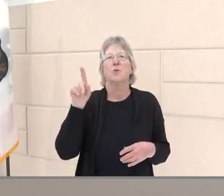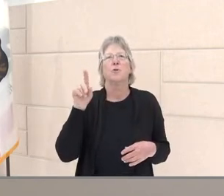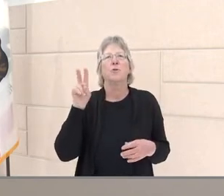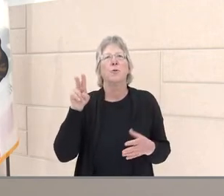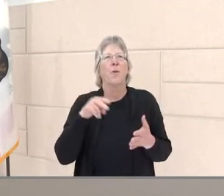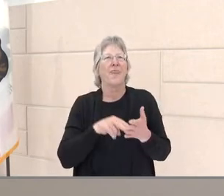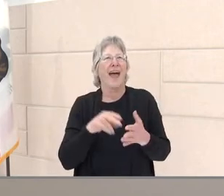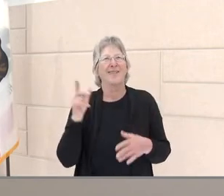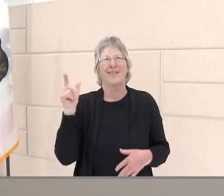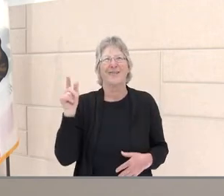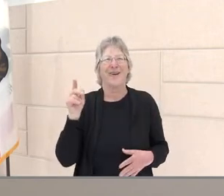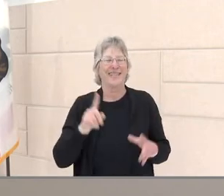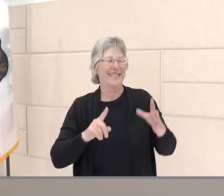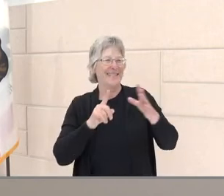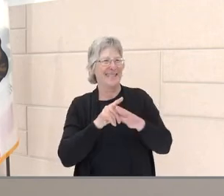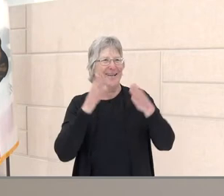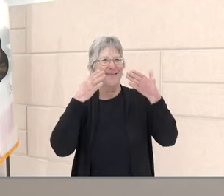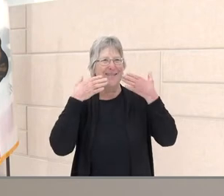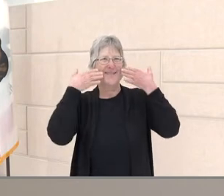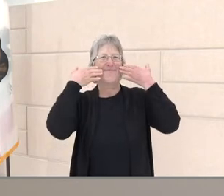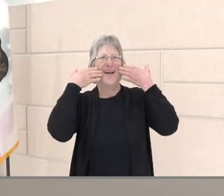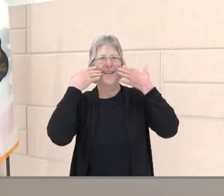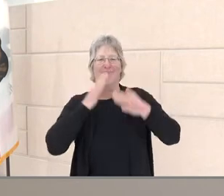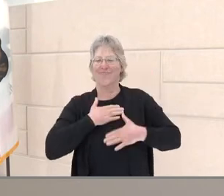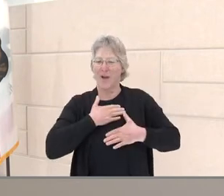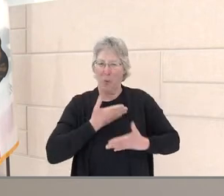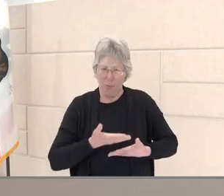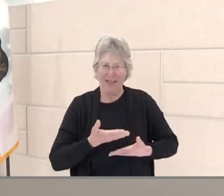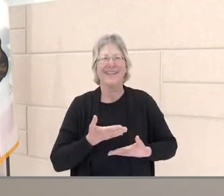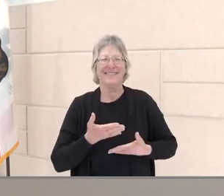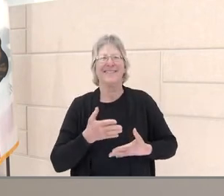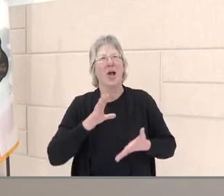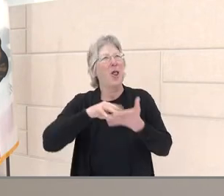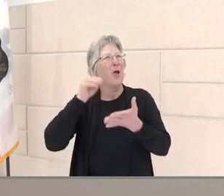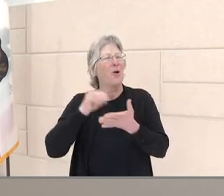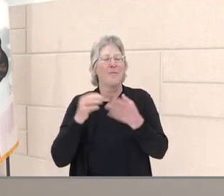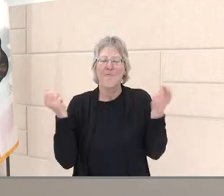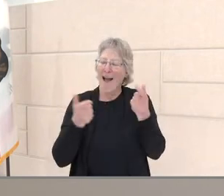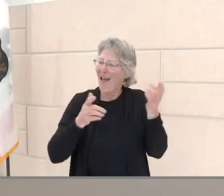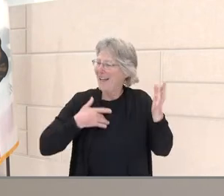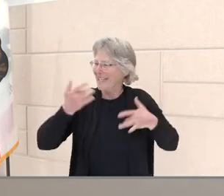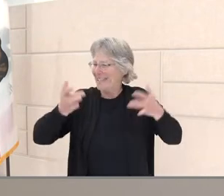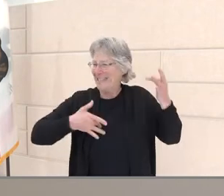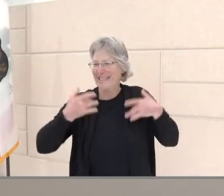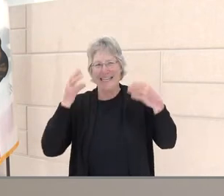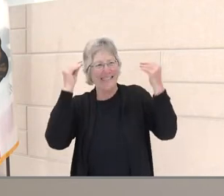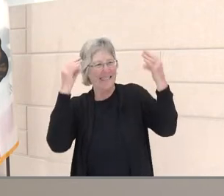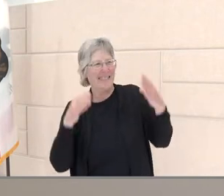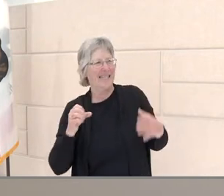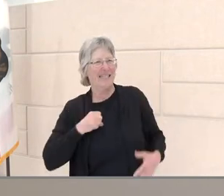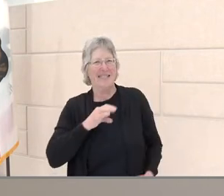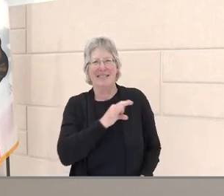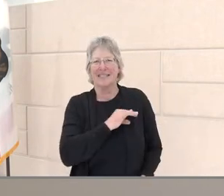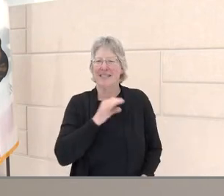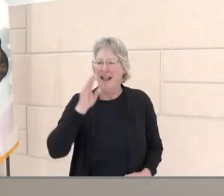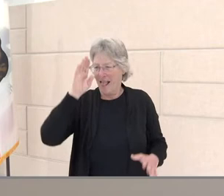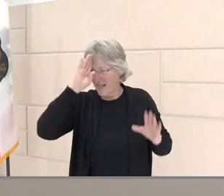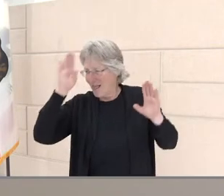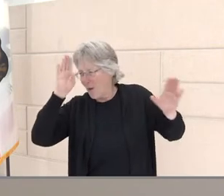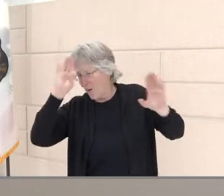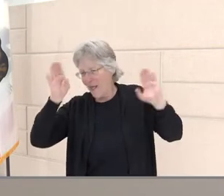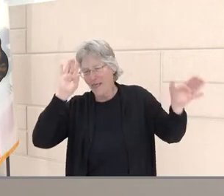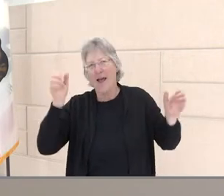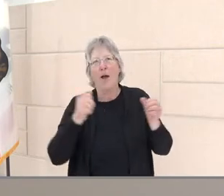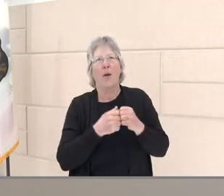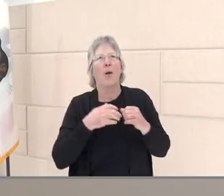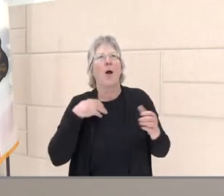សាគឺសិស្សបានត្រឡប់ចូលរៀនវិញនៅសាលា Browning នឹងទាំងបង្ហាញទឹកមុខញញឹមទាំងគ្រូទាំងបុ